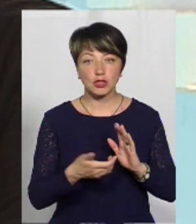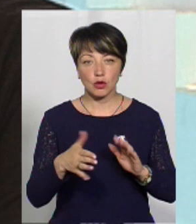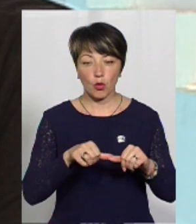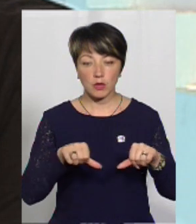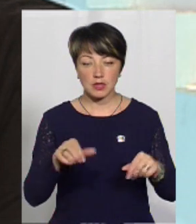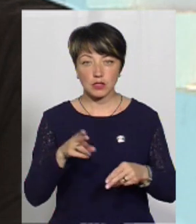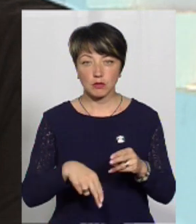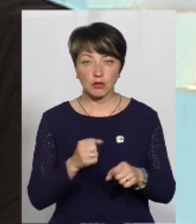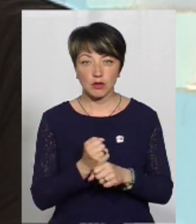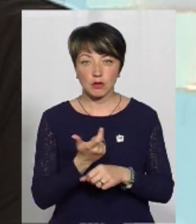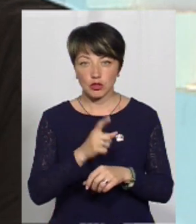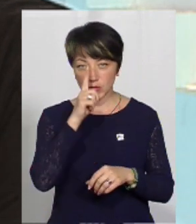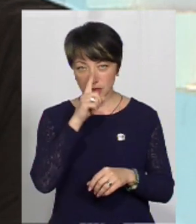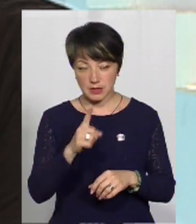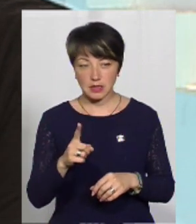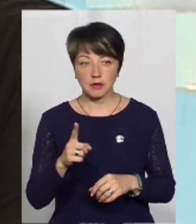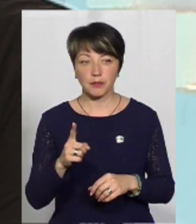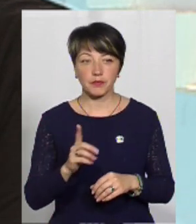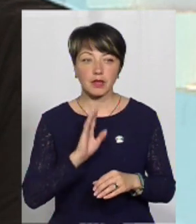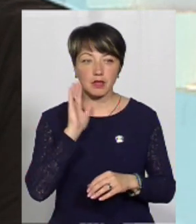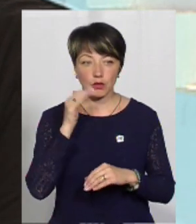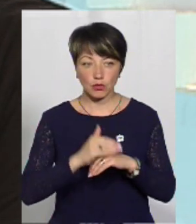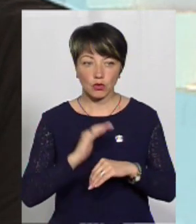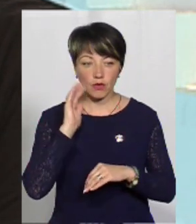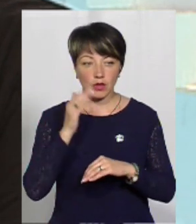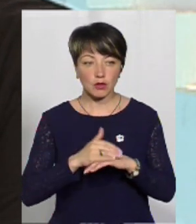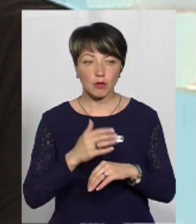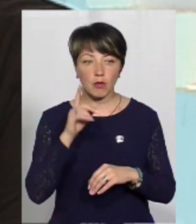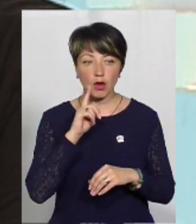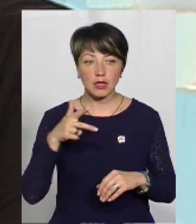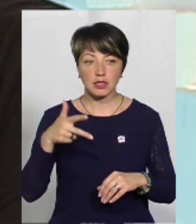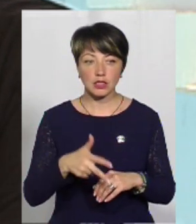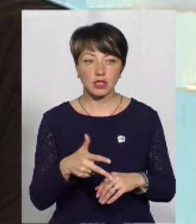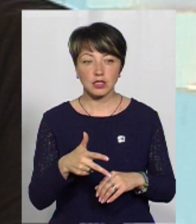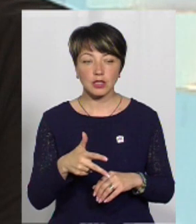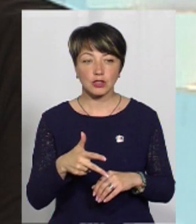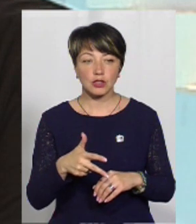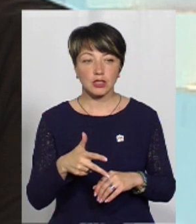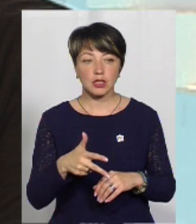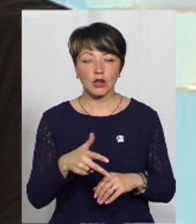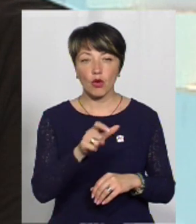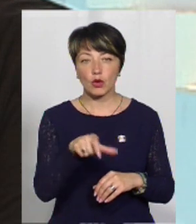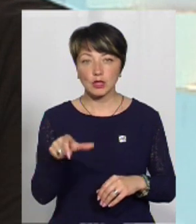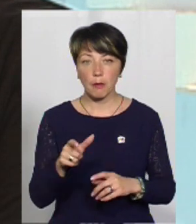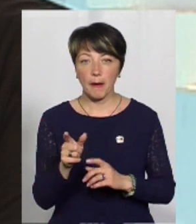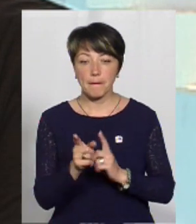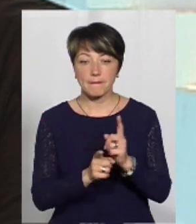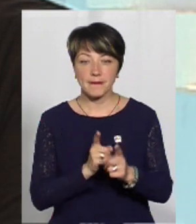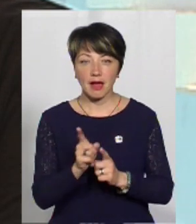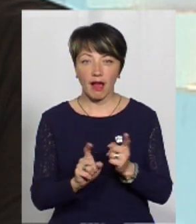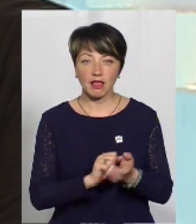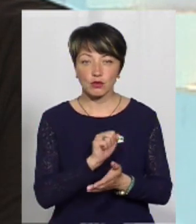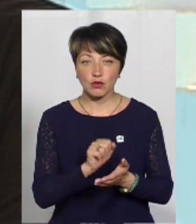вони закінчили працювати, ми більше місяця працювали. Зранку до ночі, поки ми цих 3000 з лишнім осіб переатестували. І потім